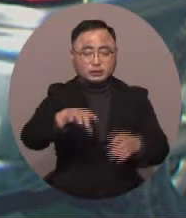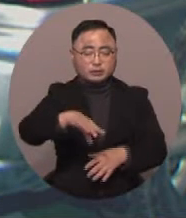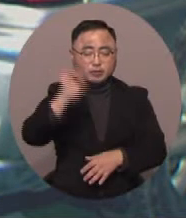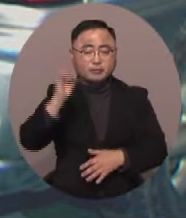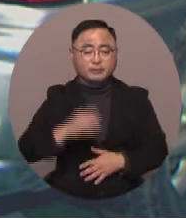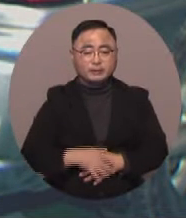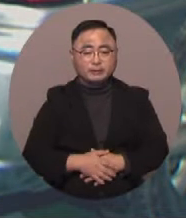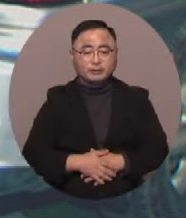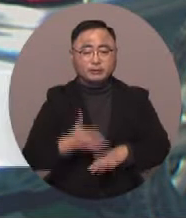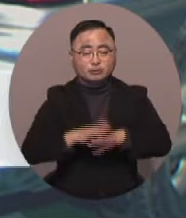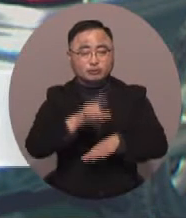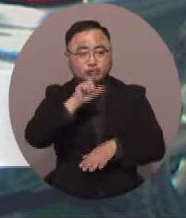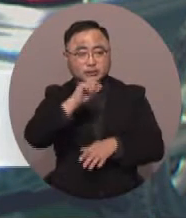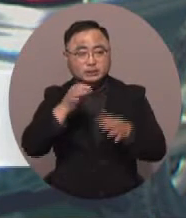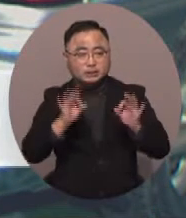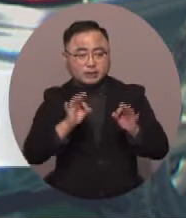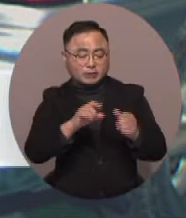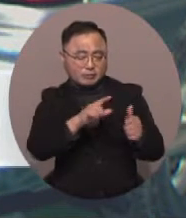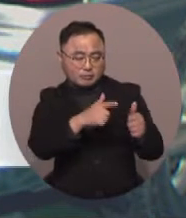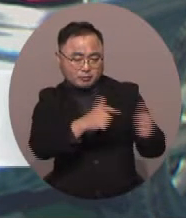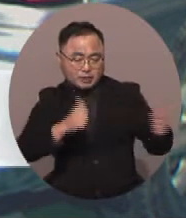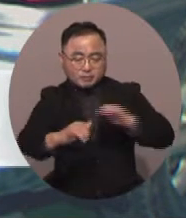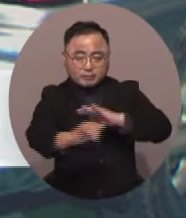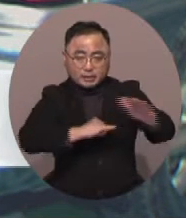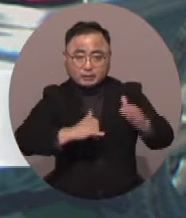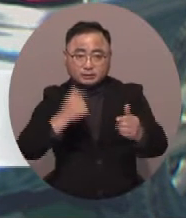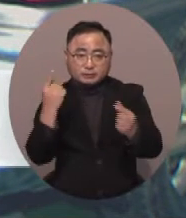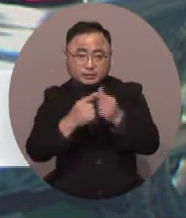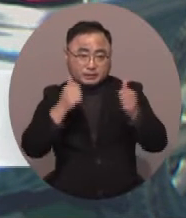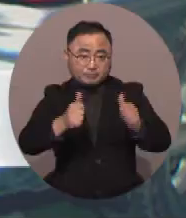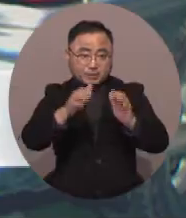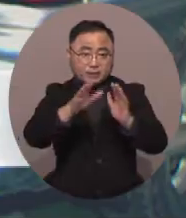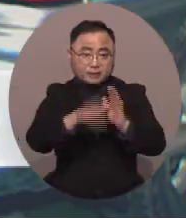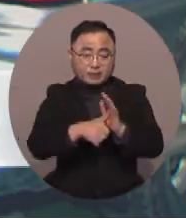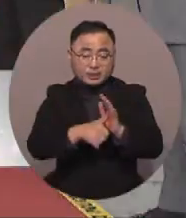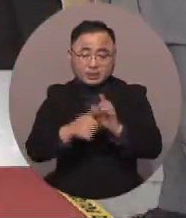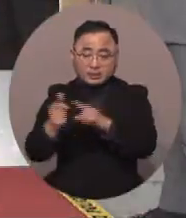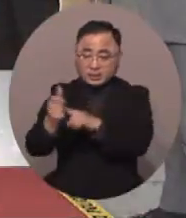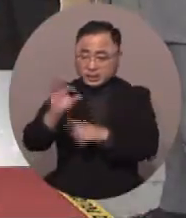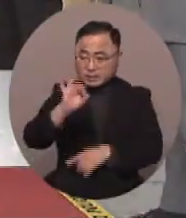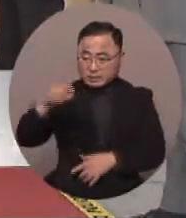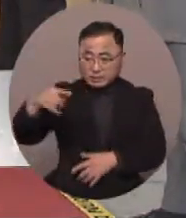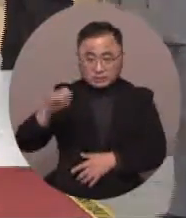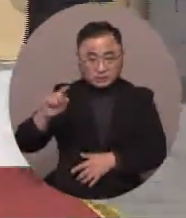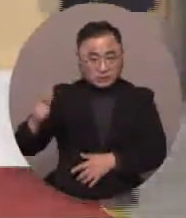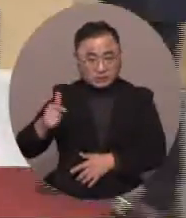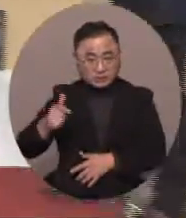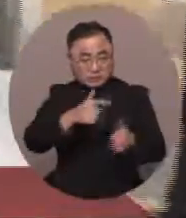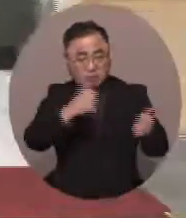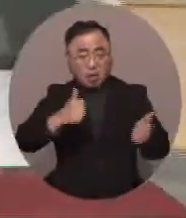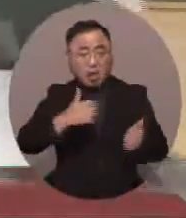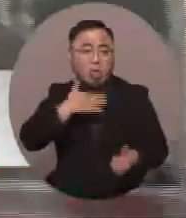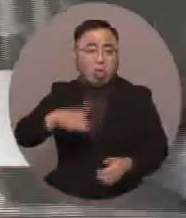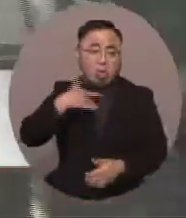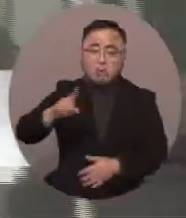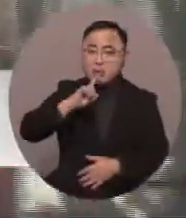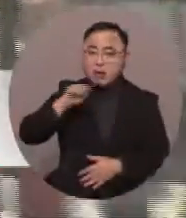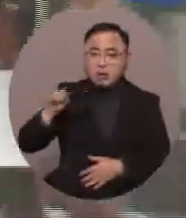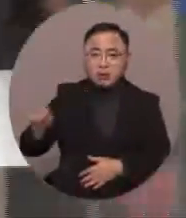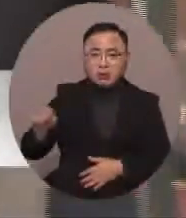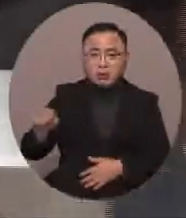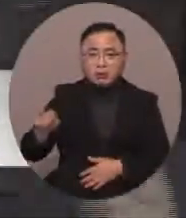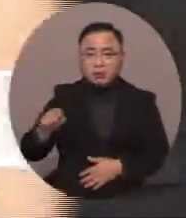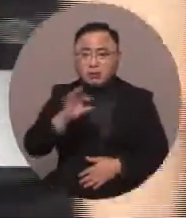대전 국민은행 권총강도 살인사건 첫 재판에서 주범으로 지목된 이승만이 살인 혐의를 부인했습니다